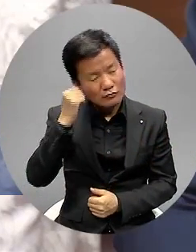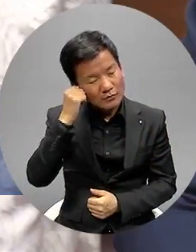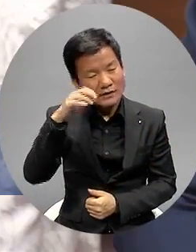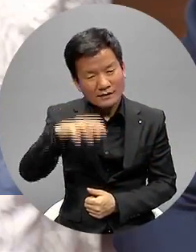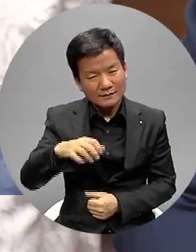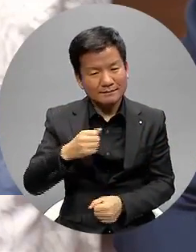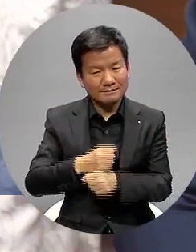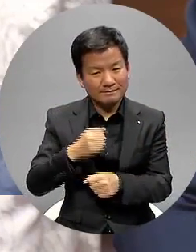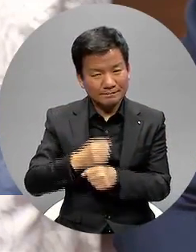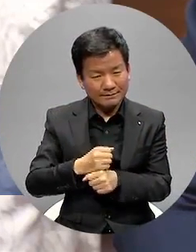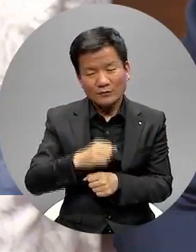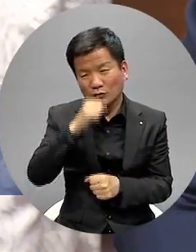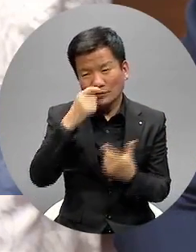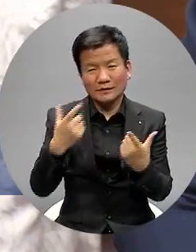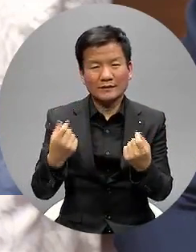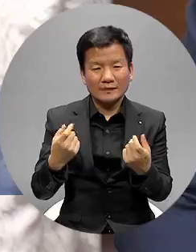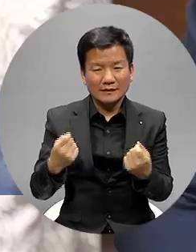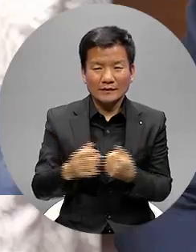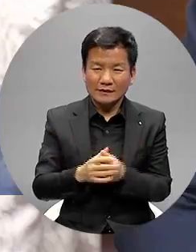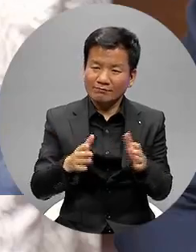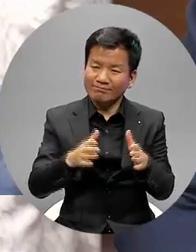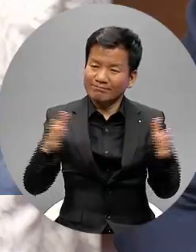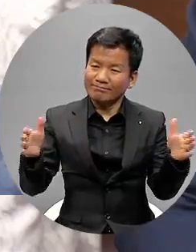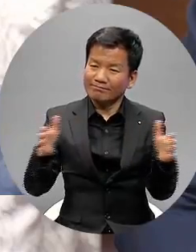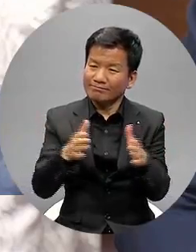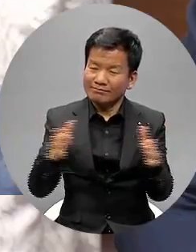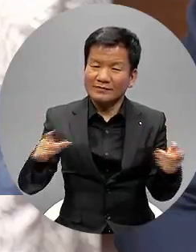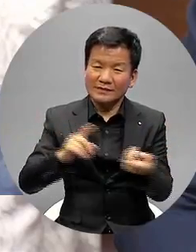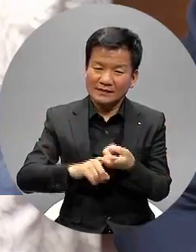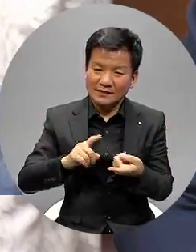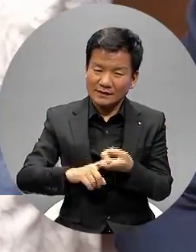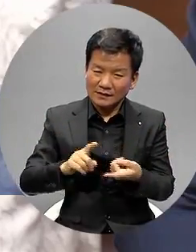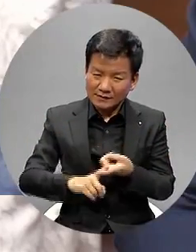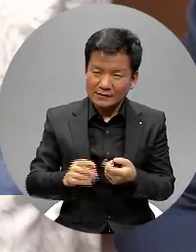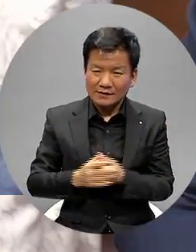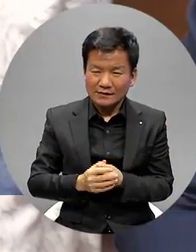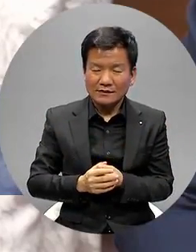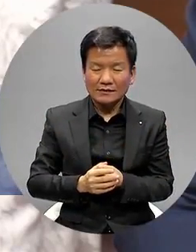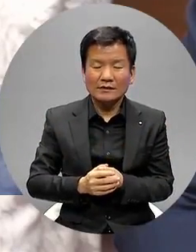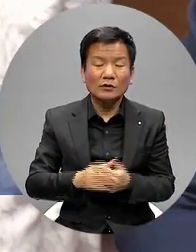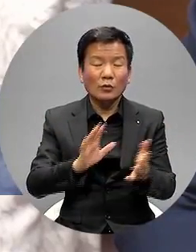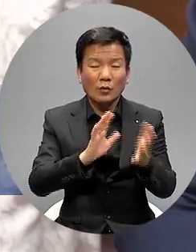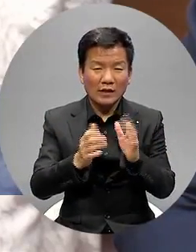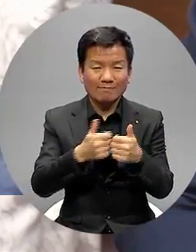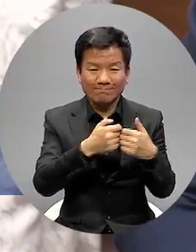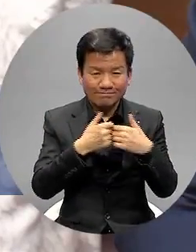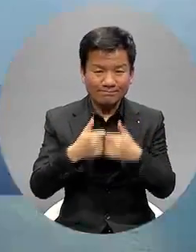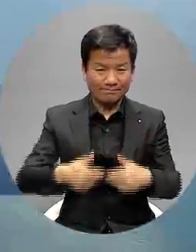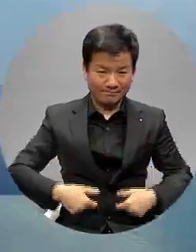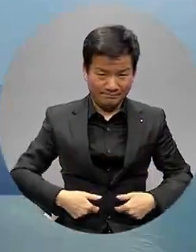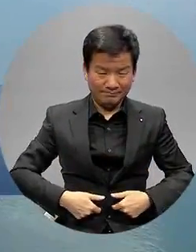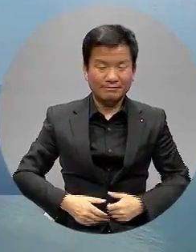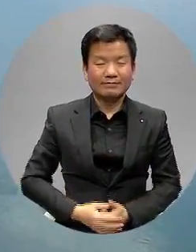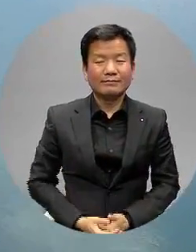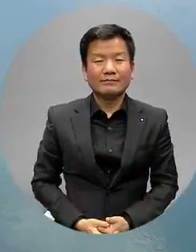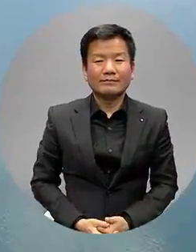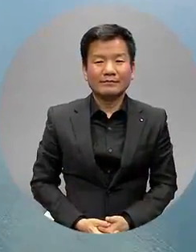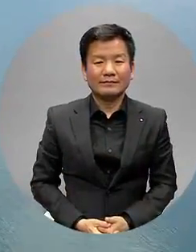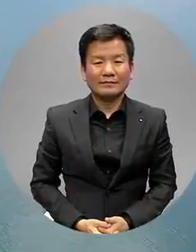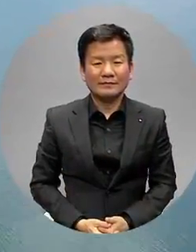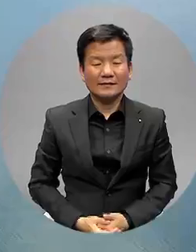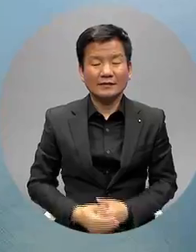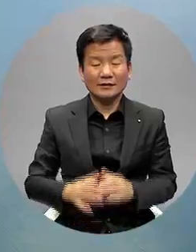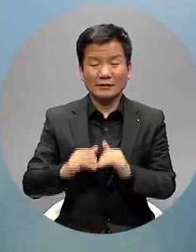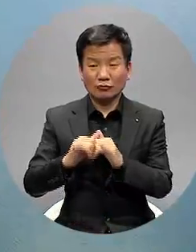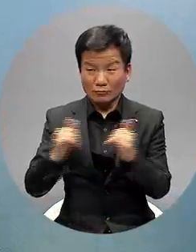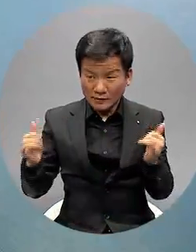숙박시설로 이걸 만들면 좋겠다. 규모를 얼마나 할지 이런 것들은 우리가 지금부터 논의하면 될 것 같습니다. 인근